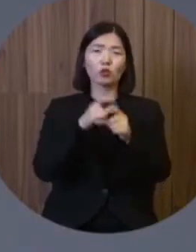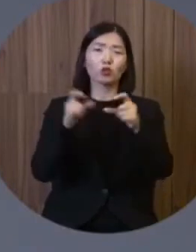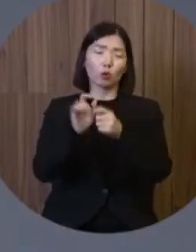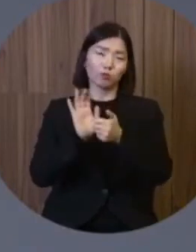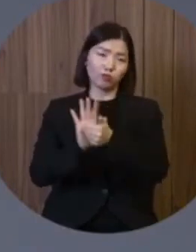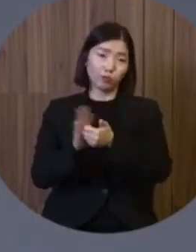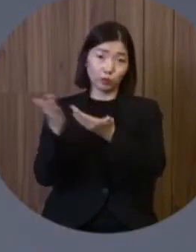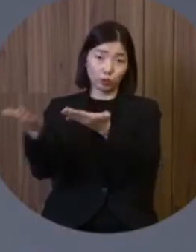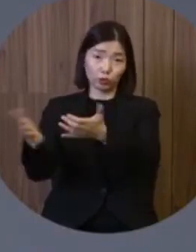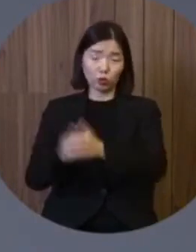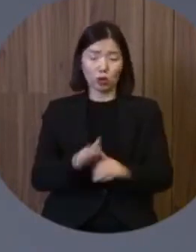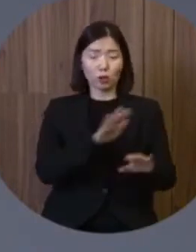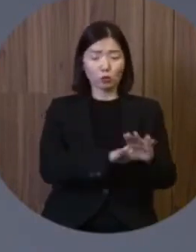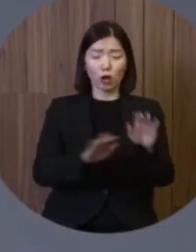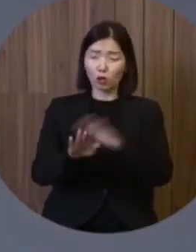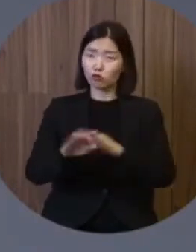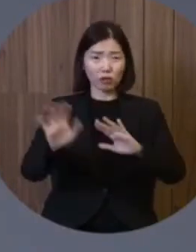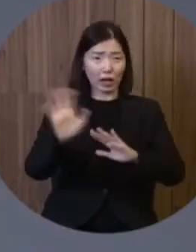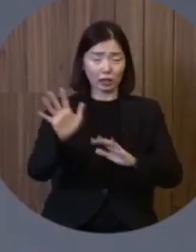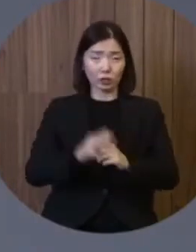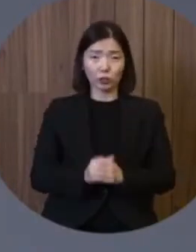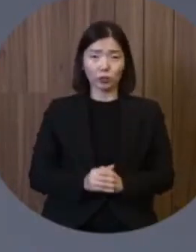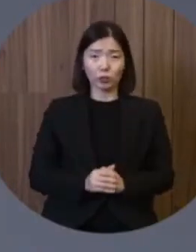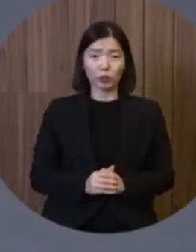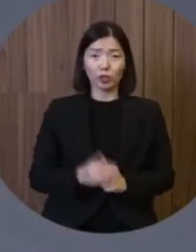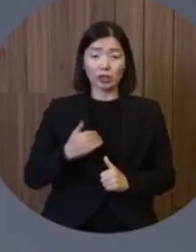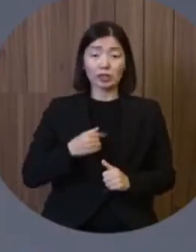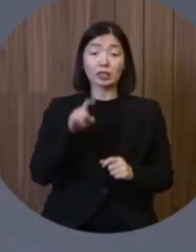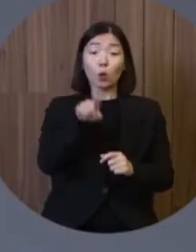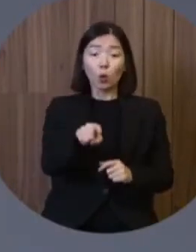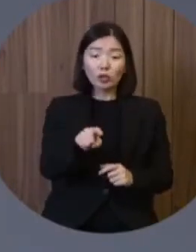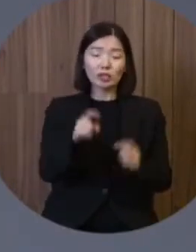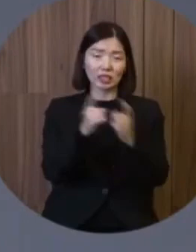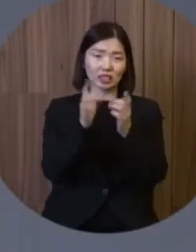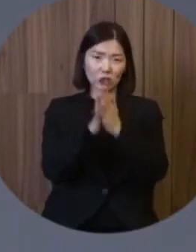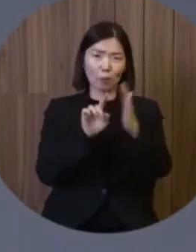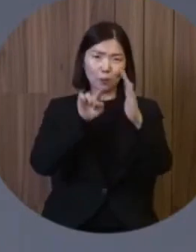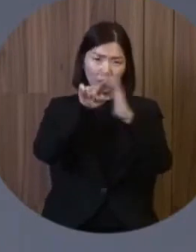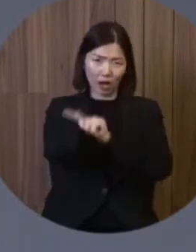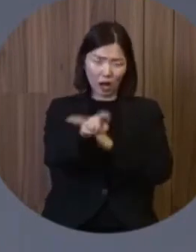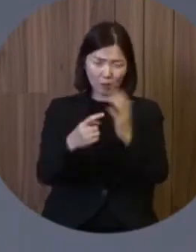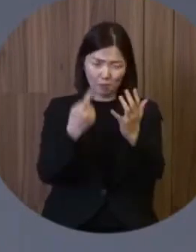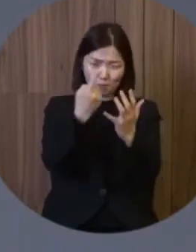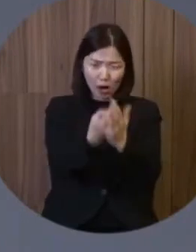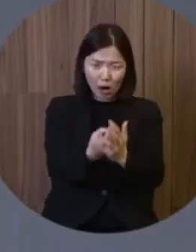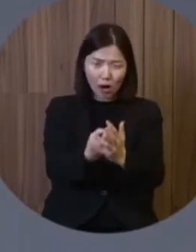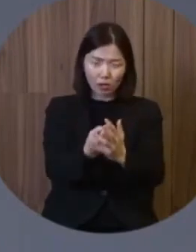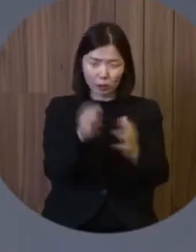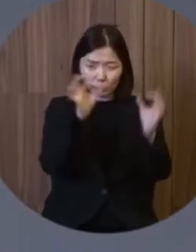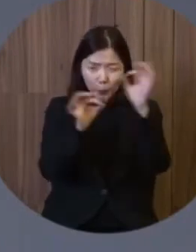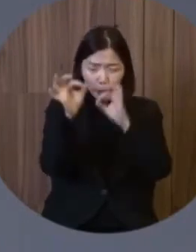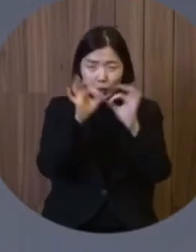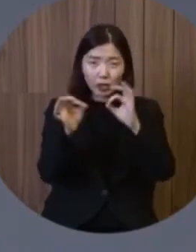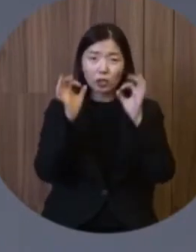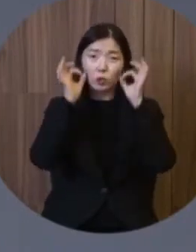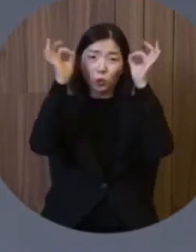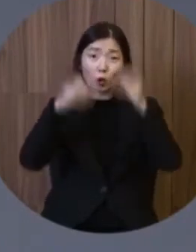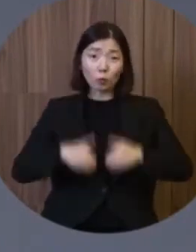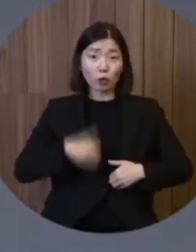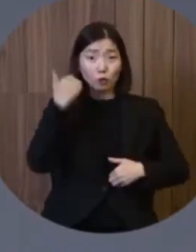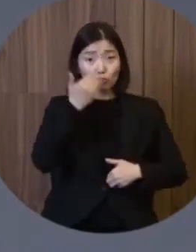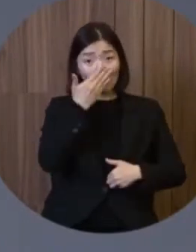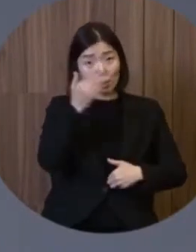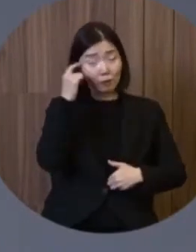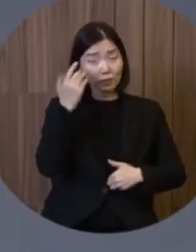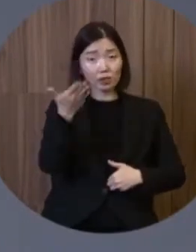합니다. 좌도 우도 아닌 아래, 바로 현장으로 파고 들어가 표를 모아올 실력이 필요합니다. 누가 할 수